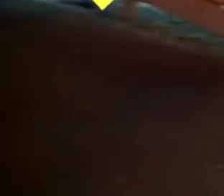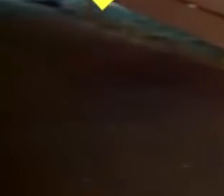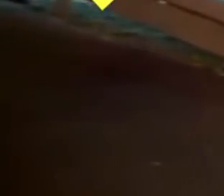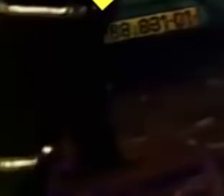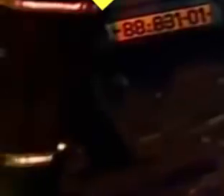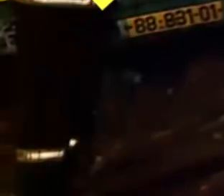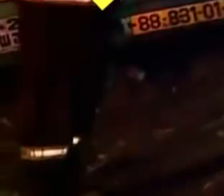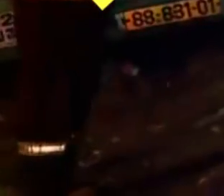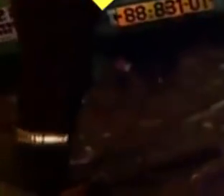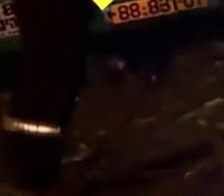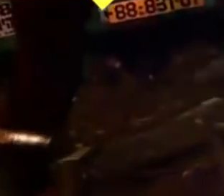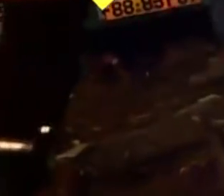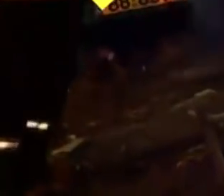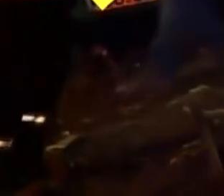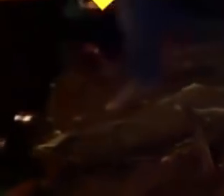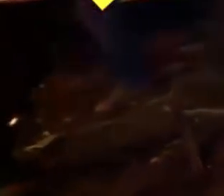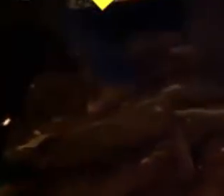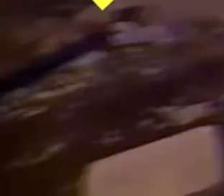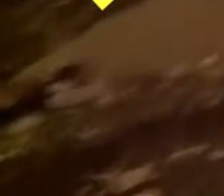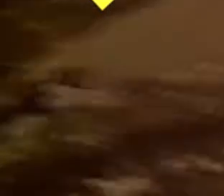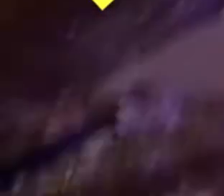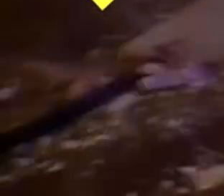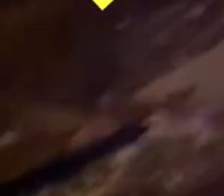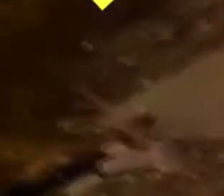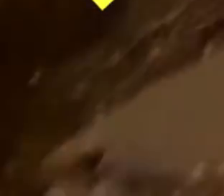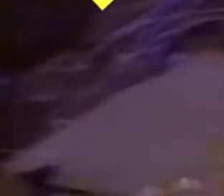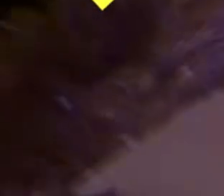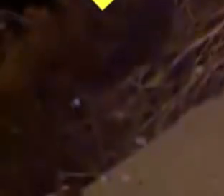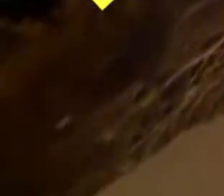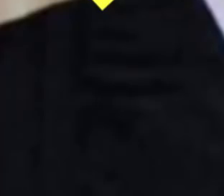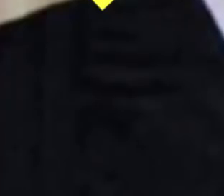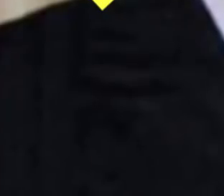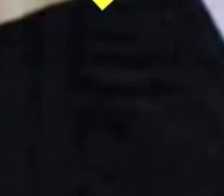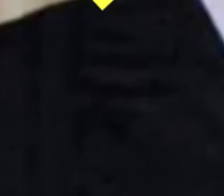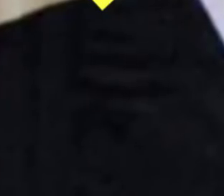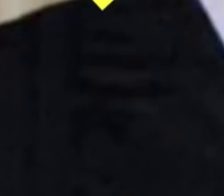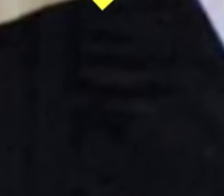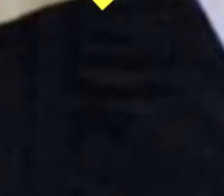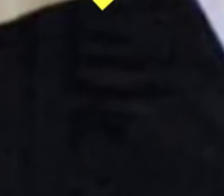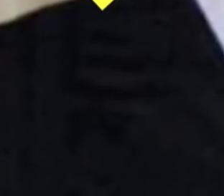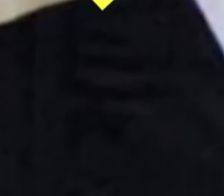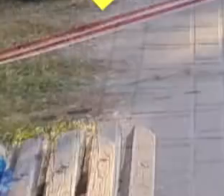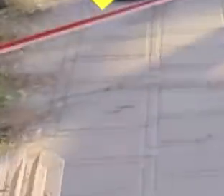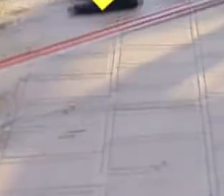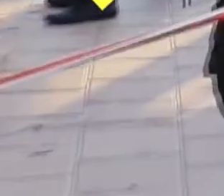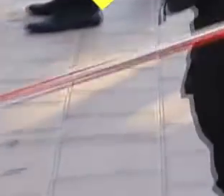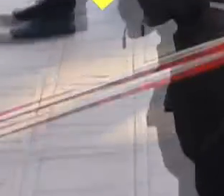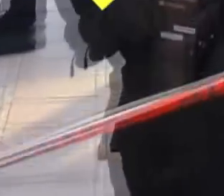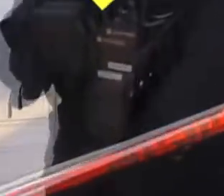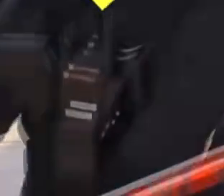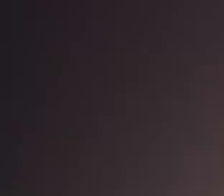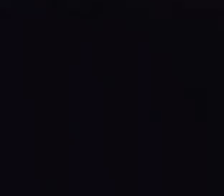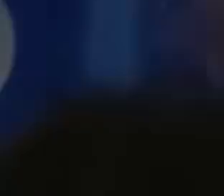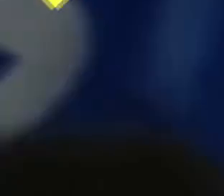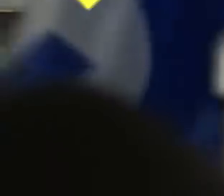ארבעה בני אדם נהרגו כשאוטובוס התנגש בתחנה ליד נמל התעופה בן גוריון. בשעות הבוקר נהרגו שני בני אדם בתאונה ברמת גן.